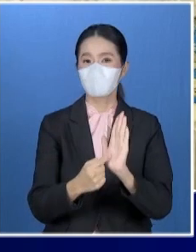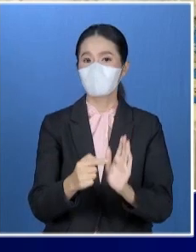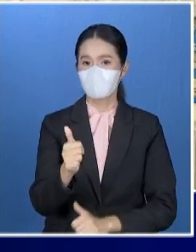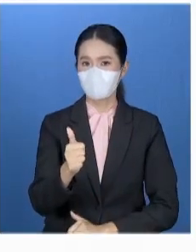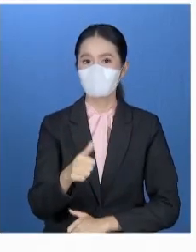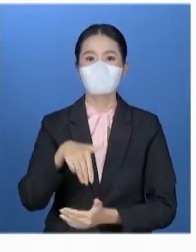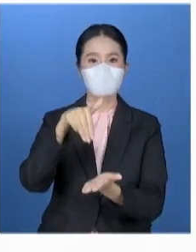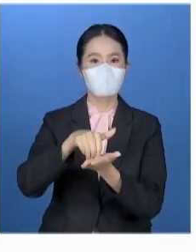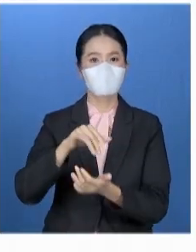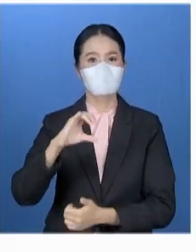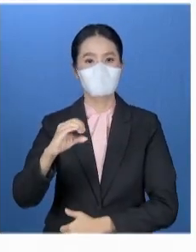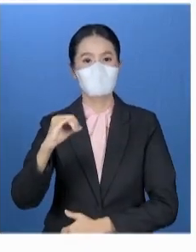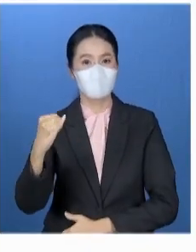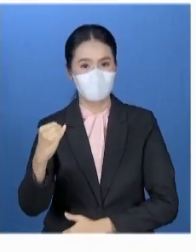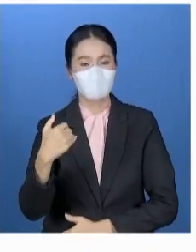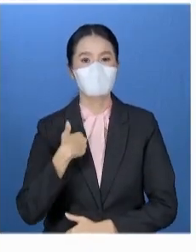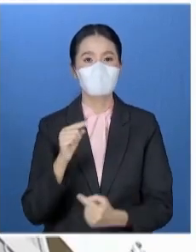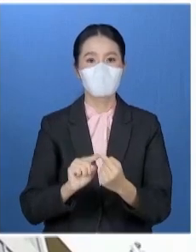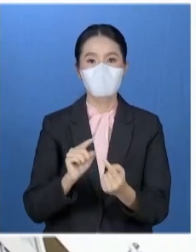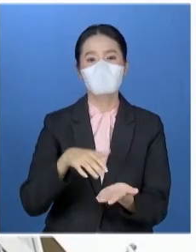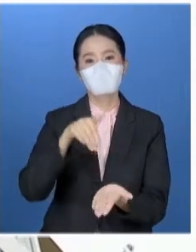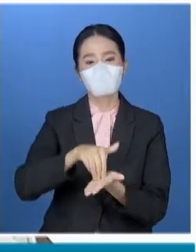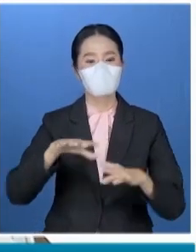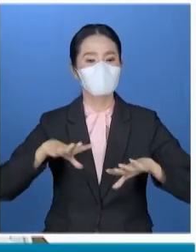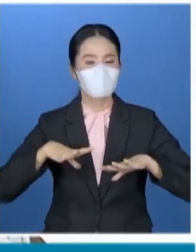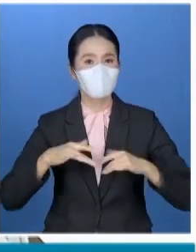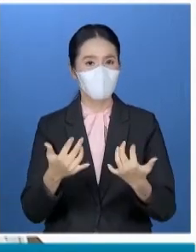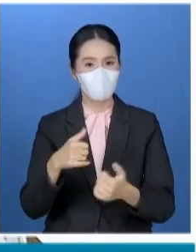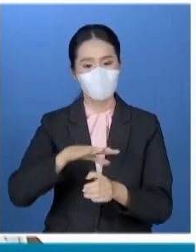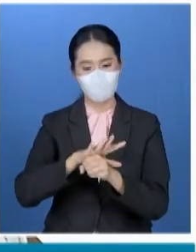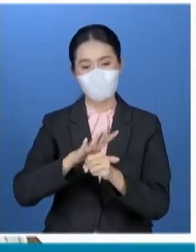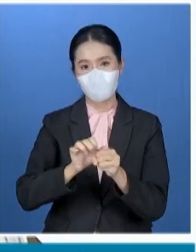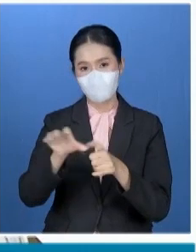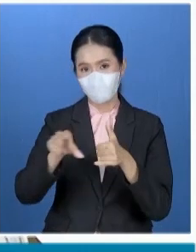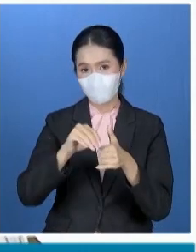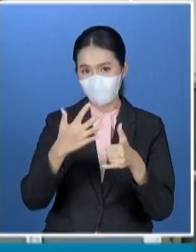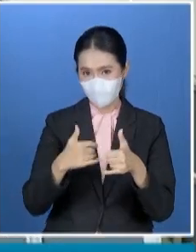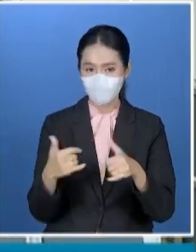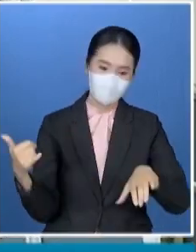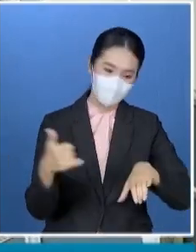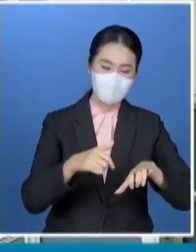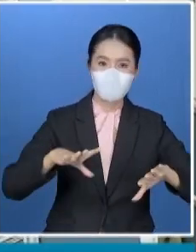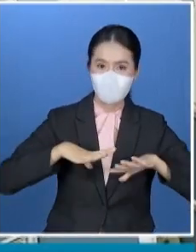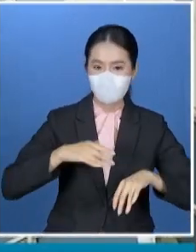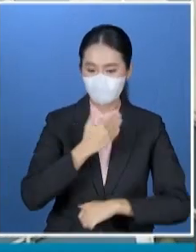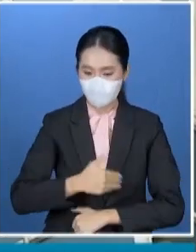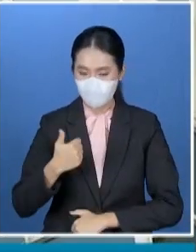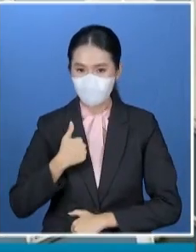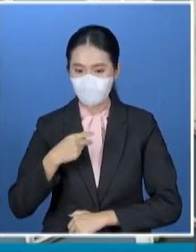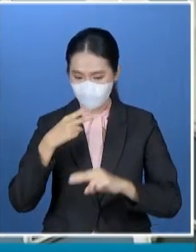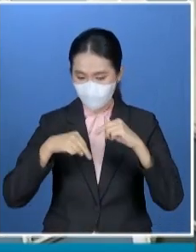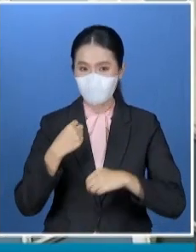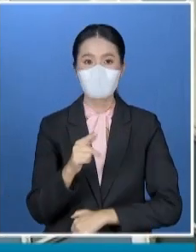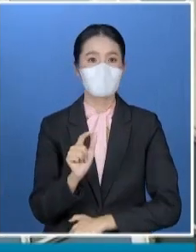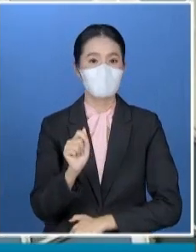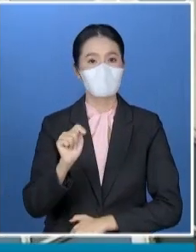ของศูนย์ CI หรือ Community Isolation น ะ หรือศูนย์พักคอยในชุมชนเพราะถ้าเกิดคุณมีอาการแล้วเข้ามาตรวจ ATK